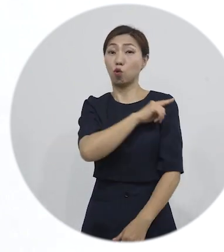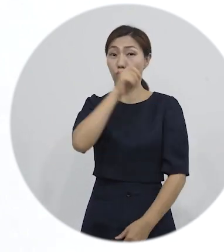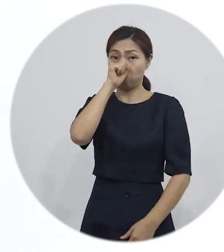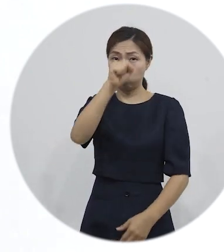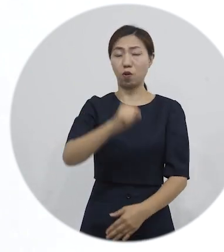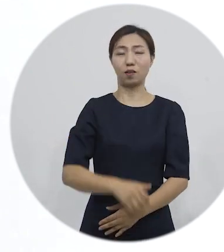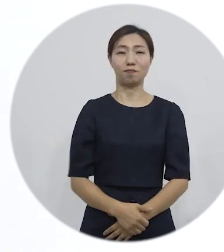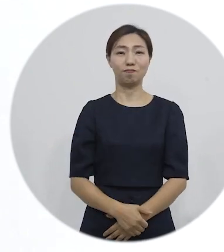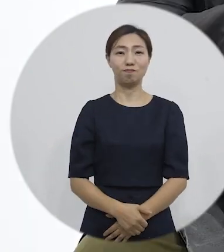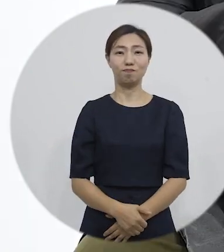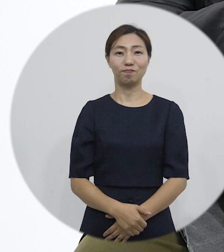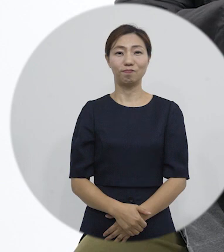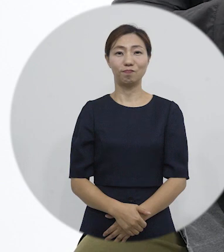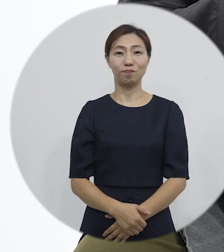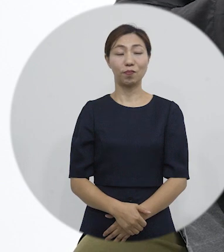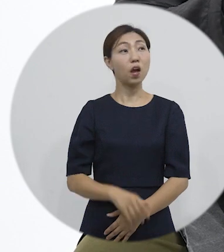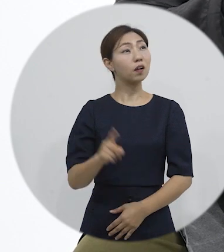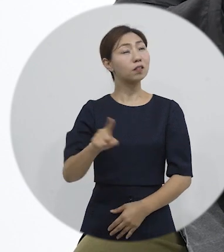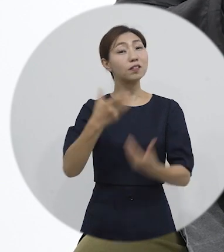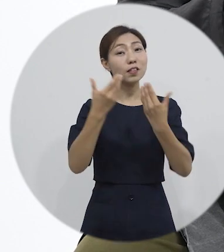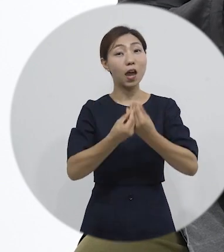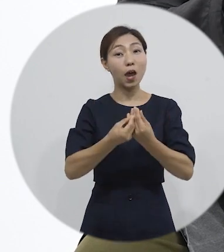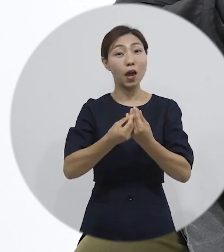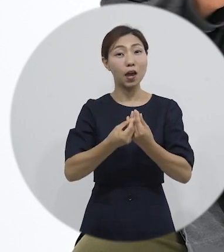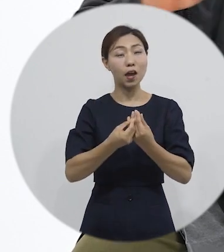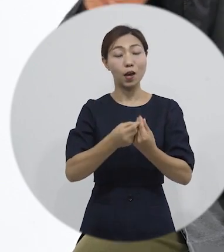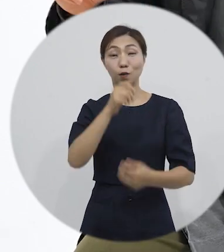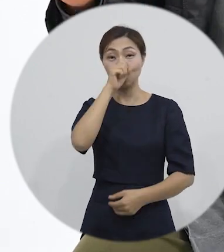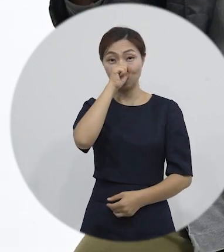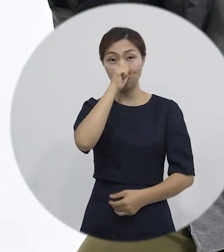그건 좋은 사업이라고 할 수 있습니다. 대표적으로 이런 거죠.